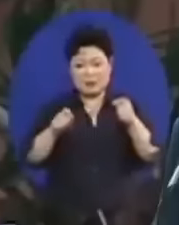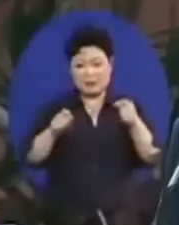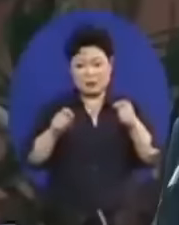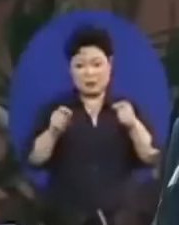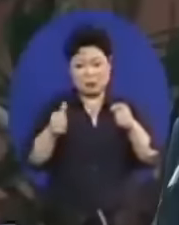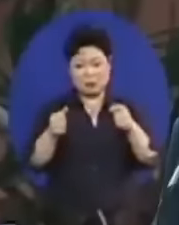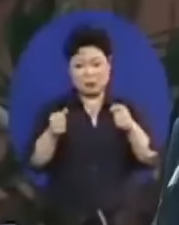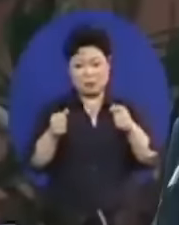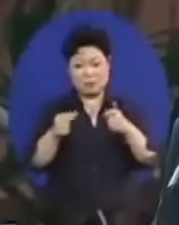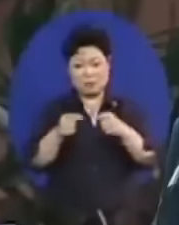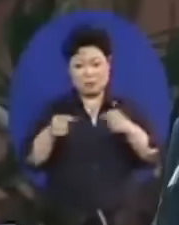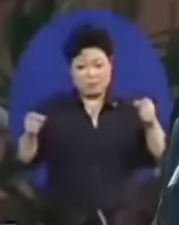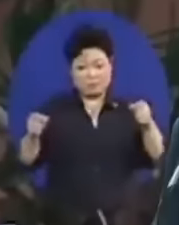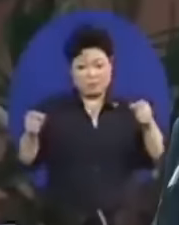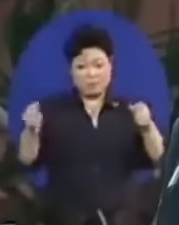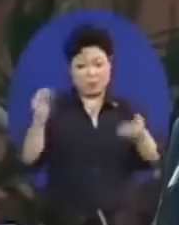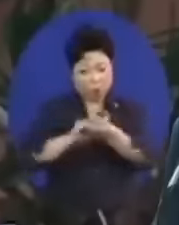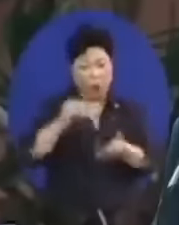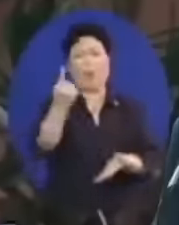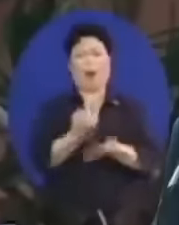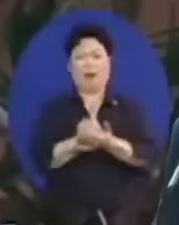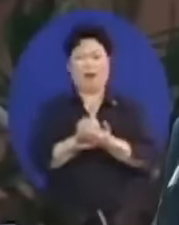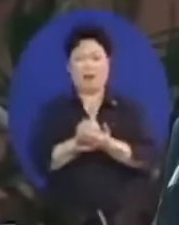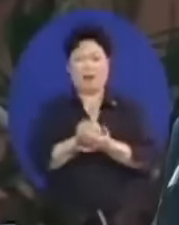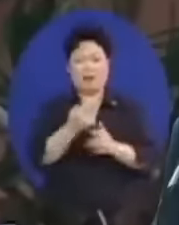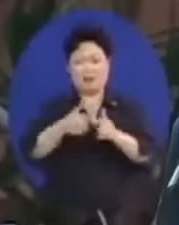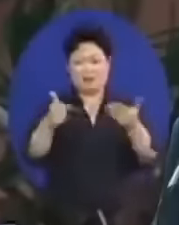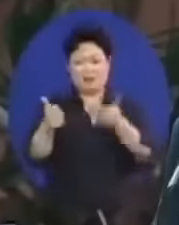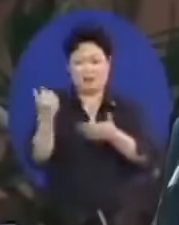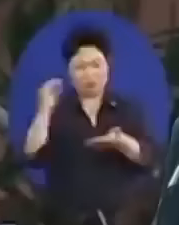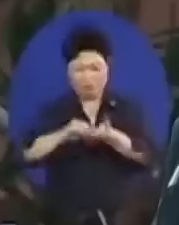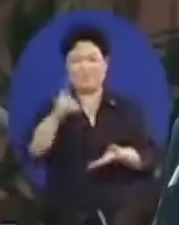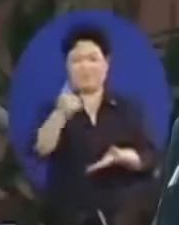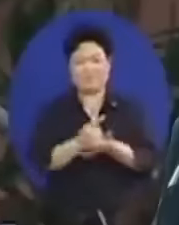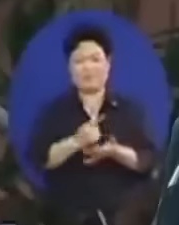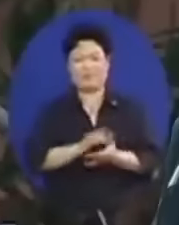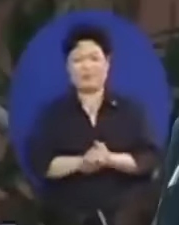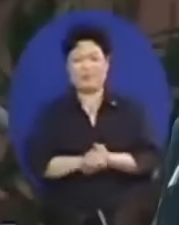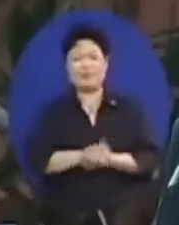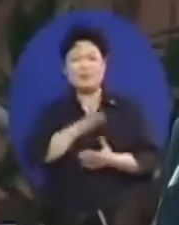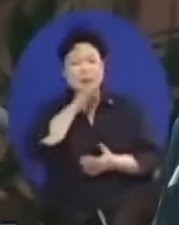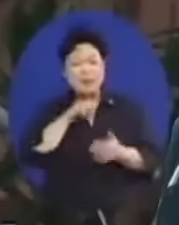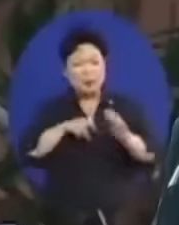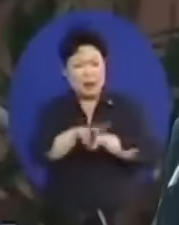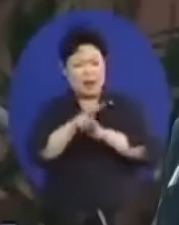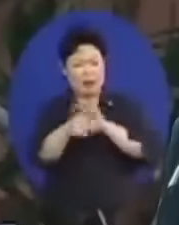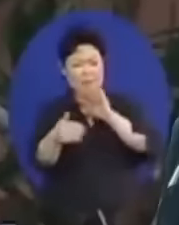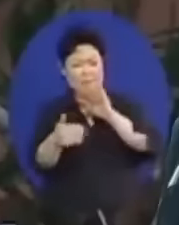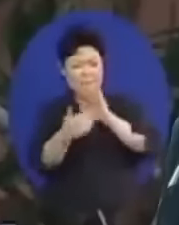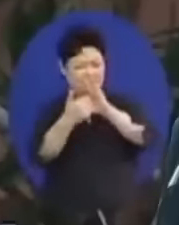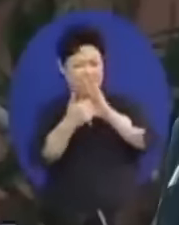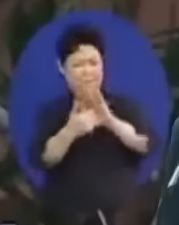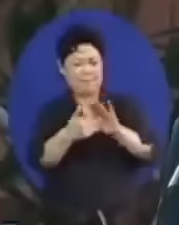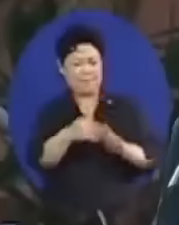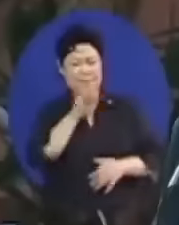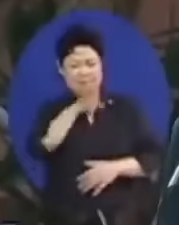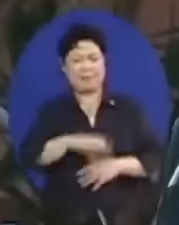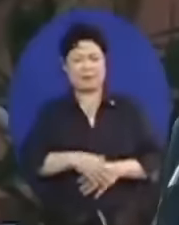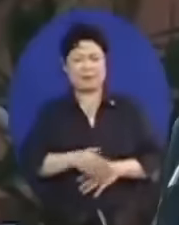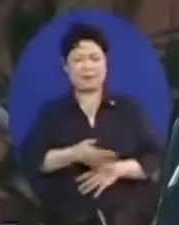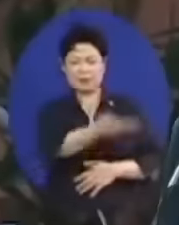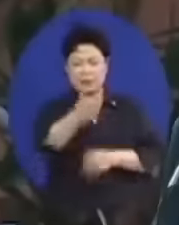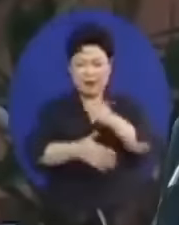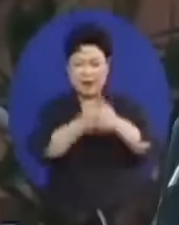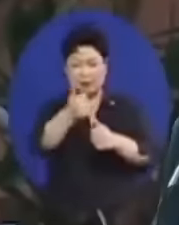좀 세상으로 나갔다가 돌았다 낚아채면 또 예수님에게로 돌아오고 도망칠 수가 없는 것입니다. 여러분이